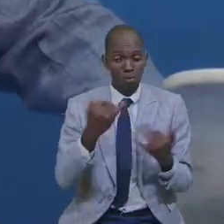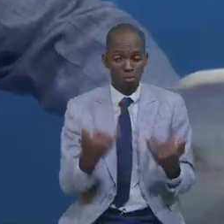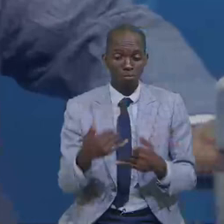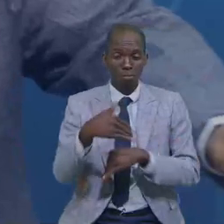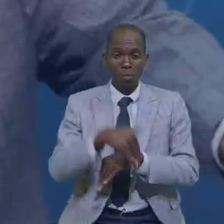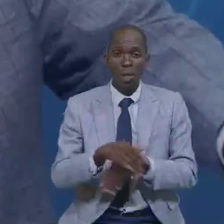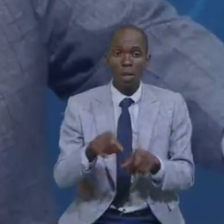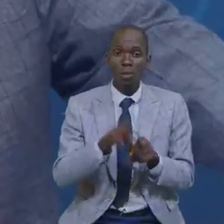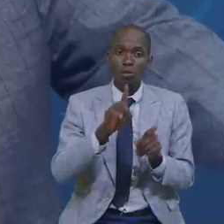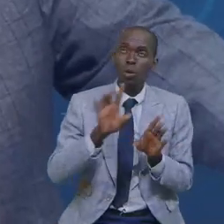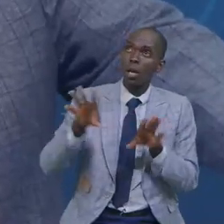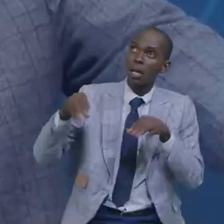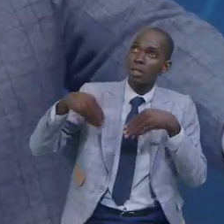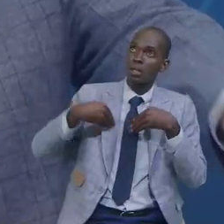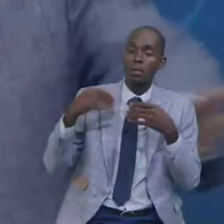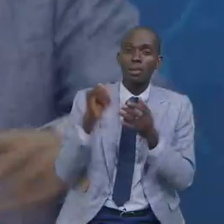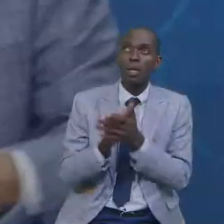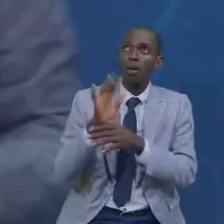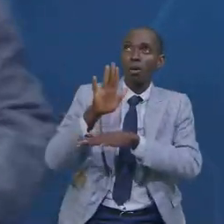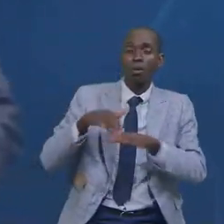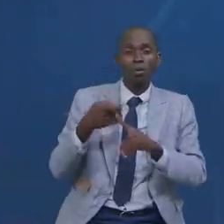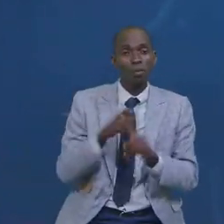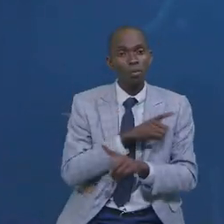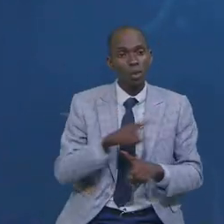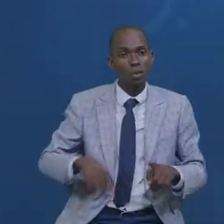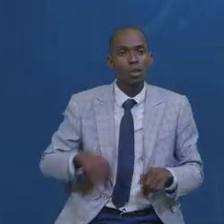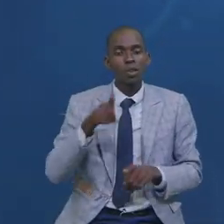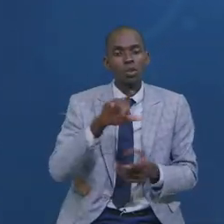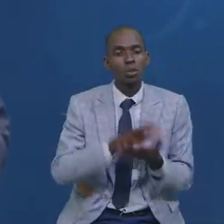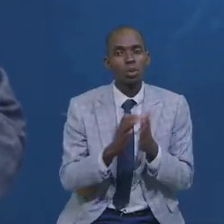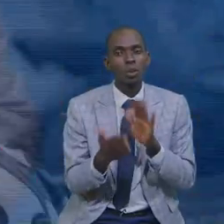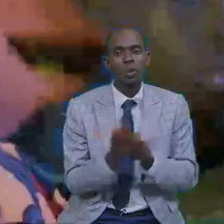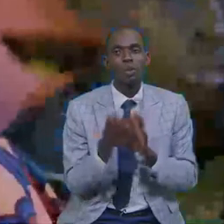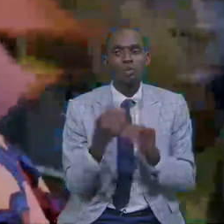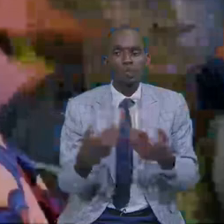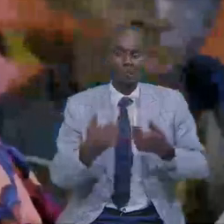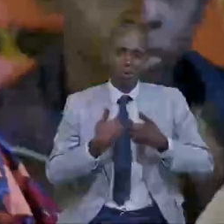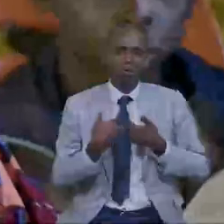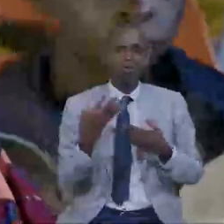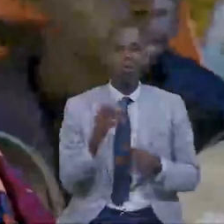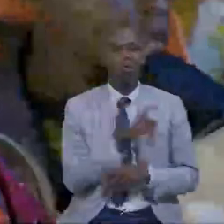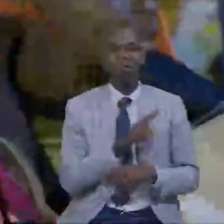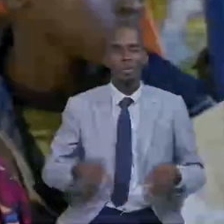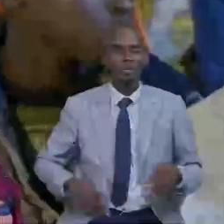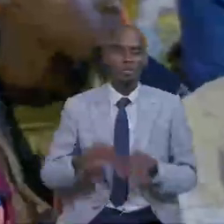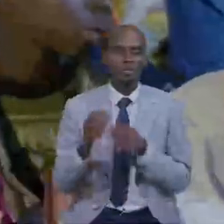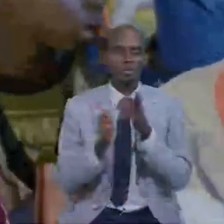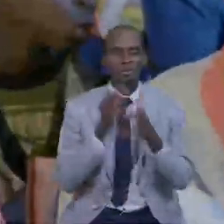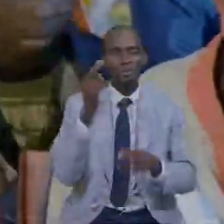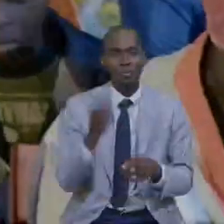ce soir comme tu réponds à cet appel du Seigneur tu seras possession du Seigneur